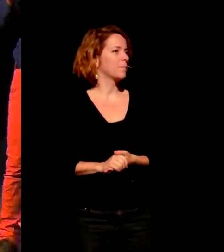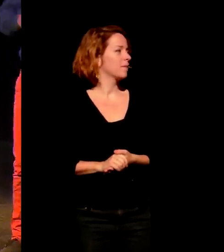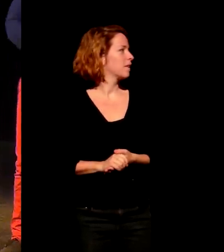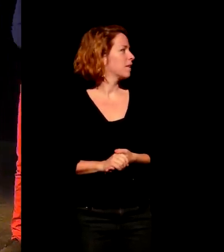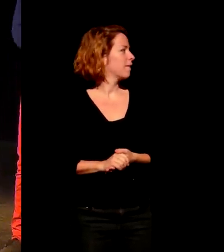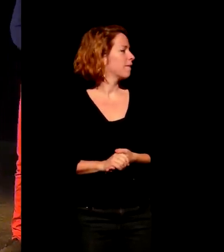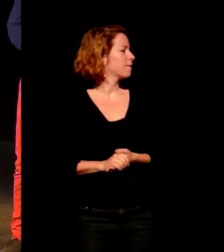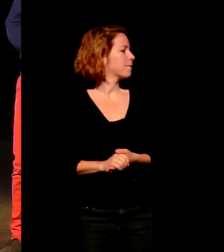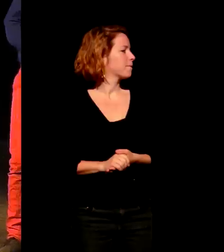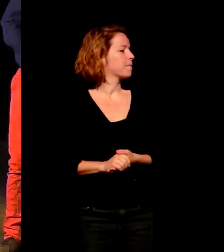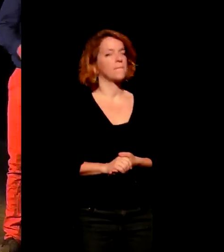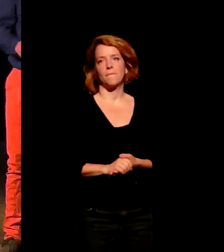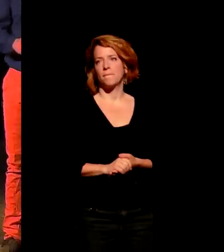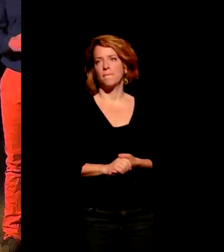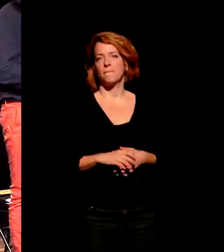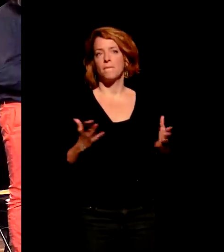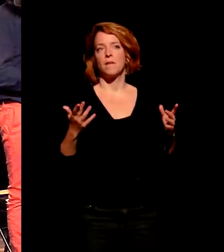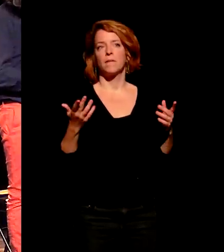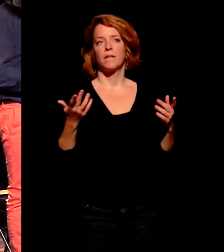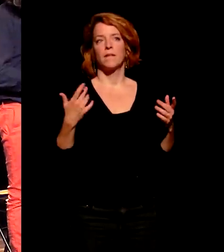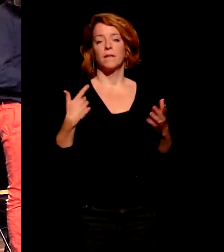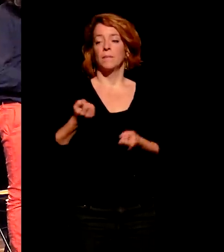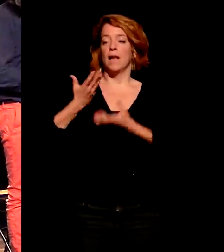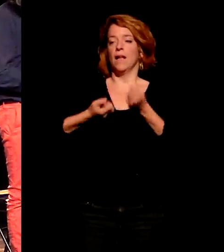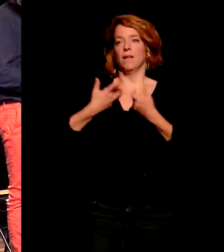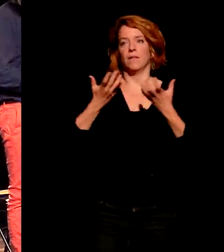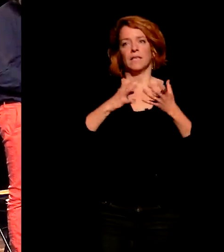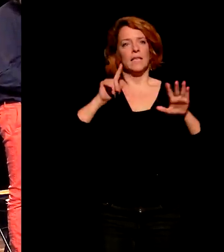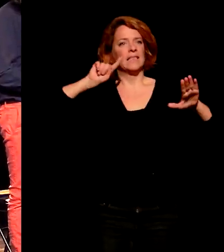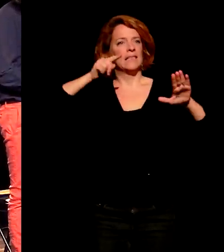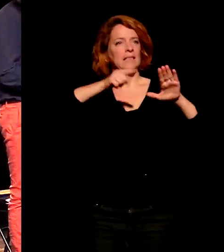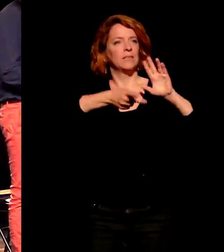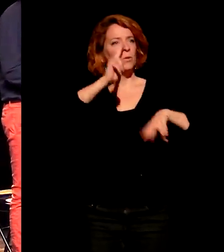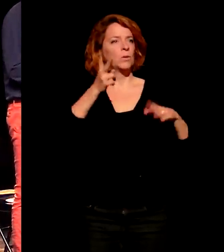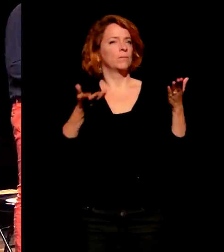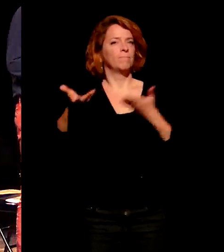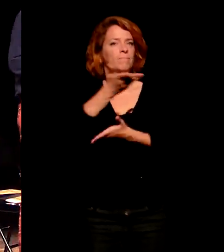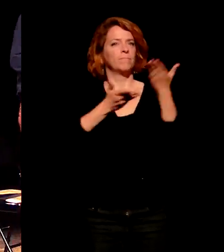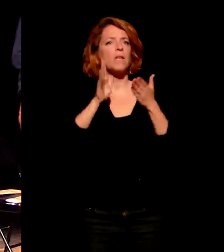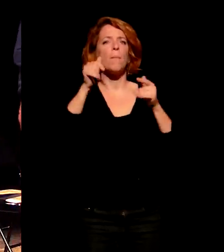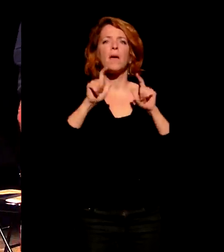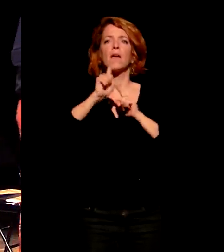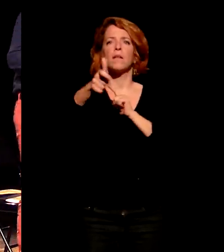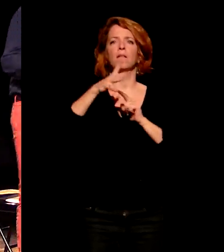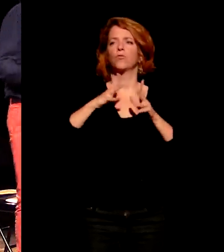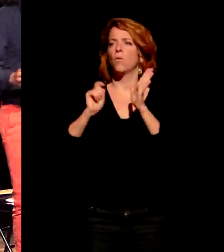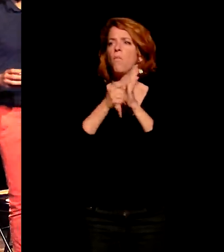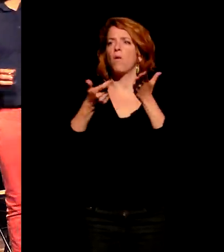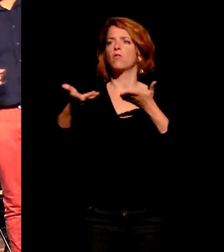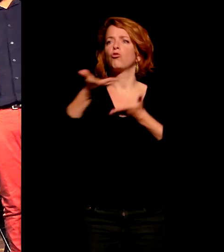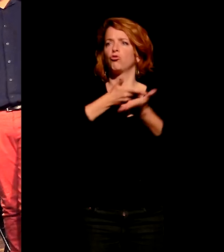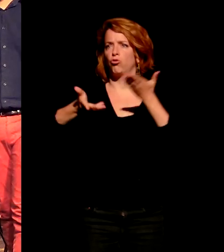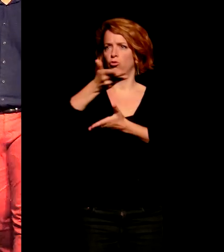On va parler de ça. On va parler de ça, on va essayer de creuser ces trucs-là. Il y aura un moment de discussion entre nous au milieu de